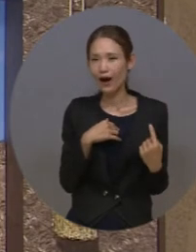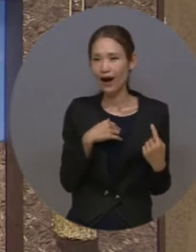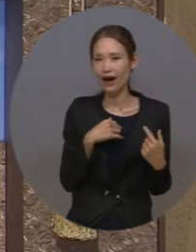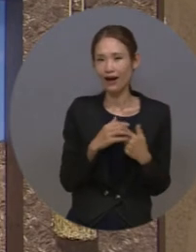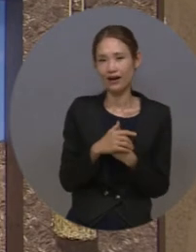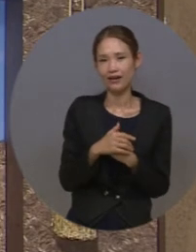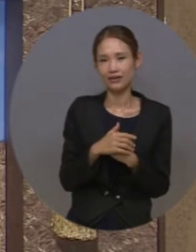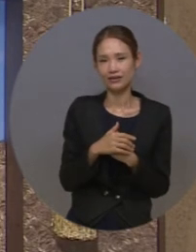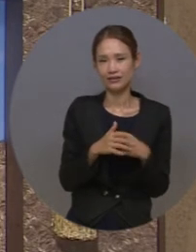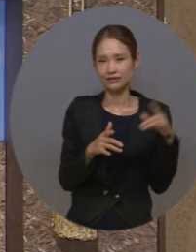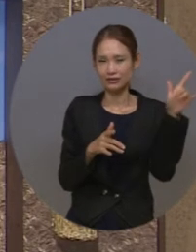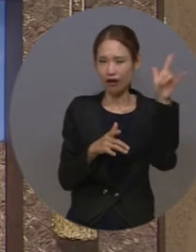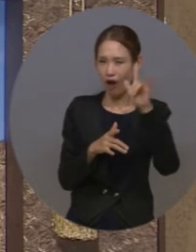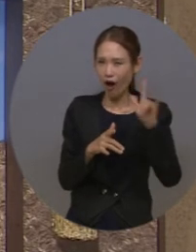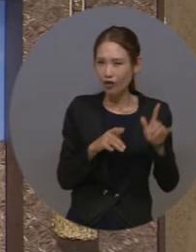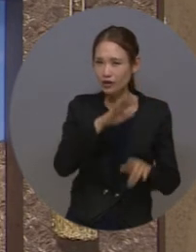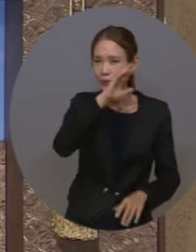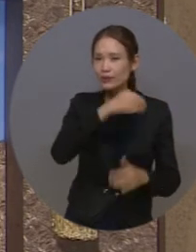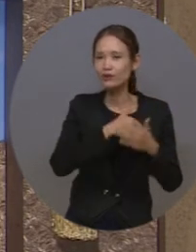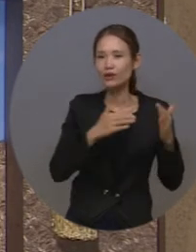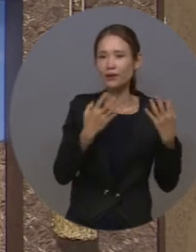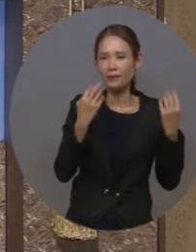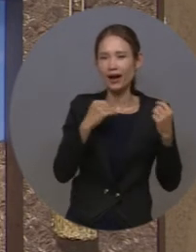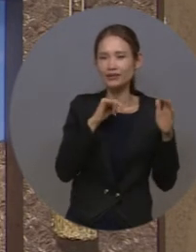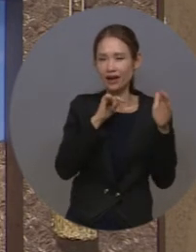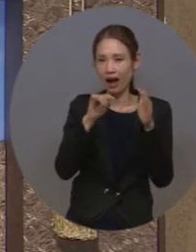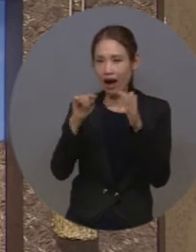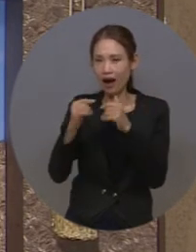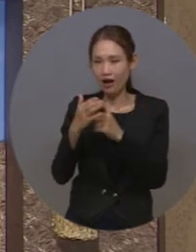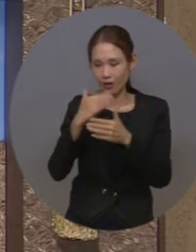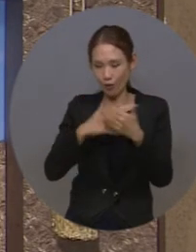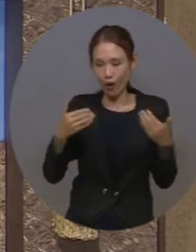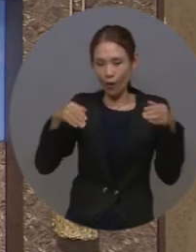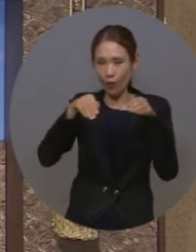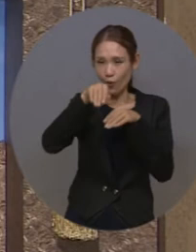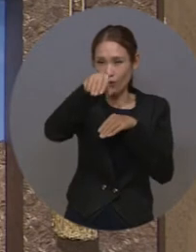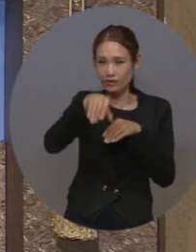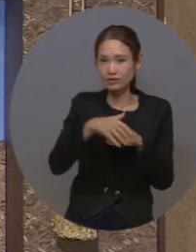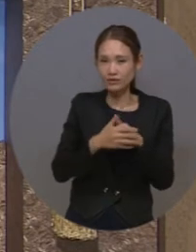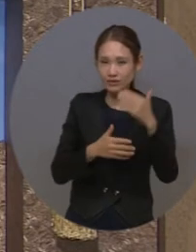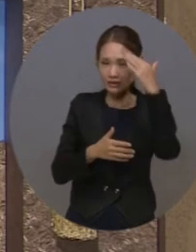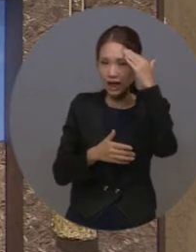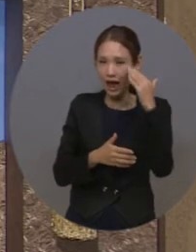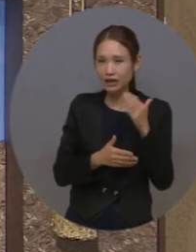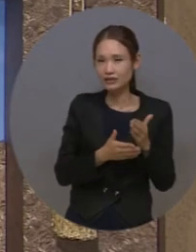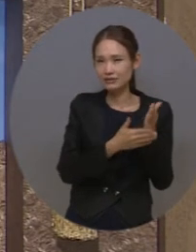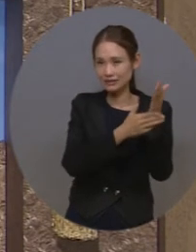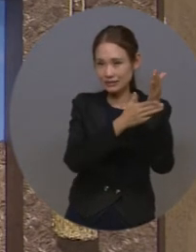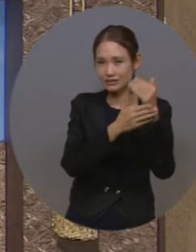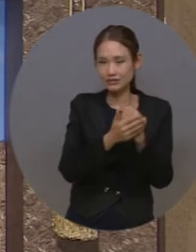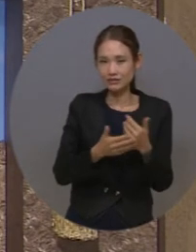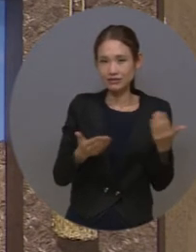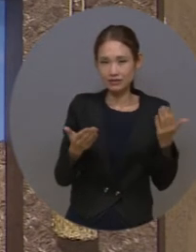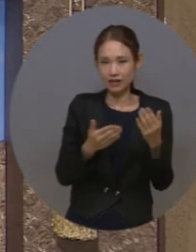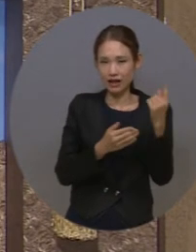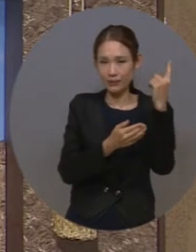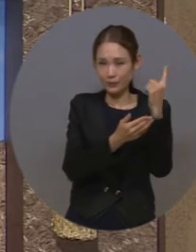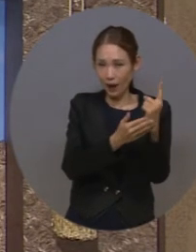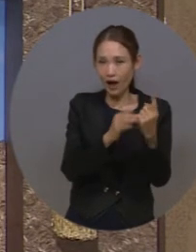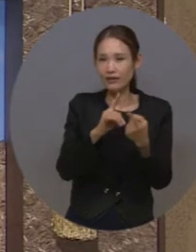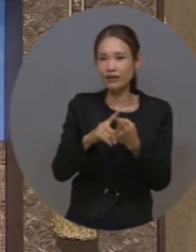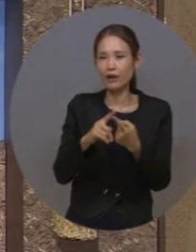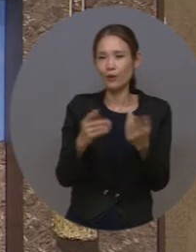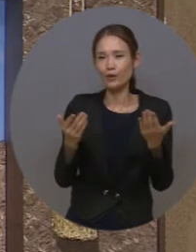자기가 전국의 민원실을 많이 가고 관공서를 가는데 태극기를 걸고 근무하는 데는